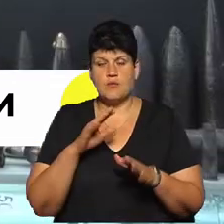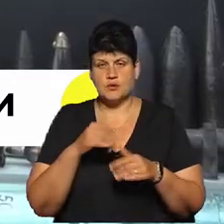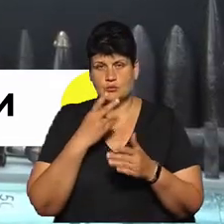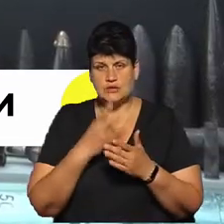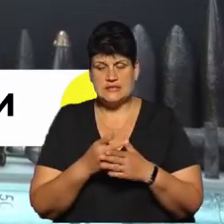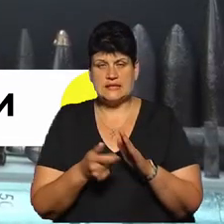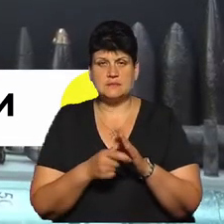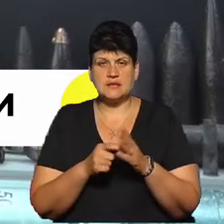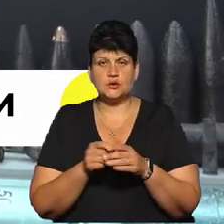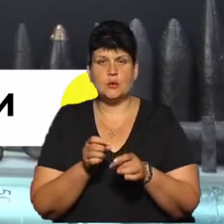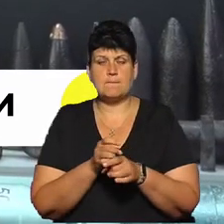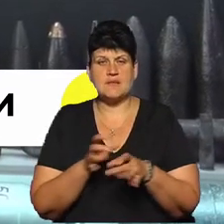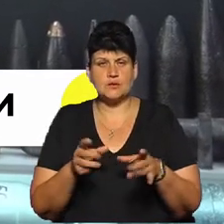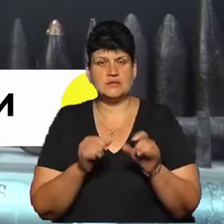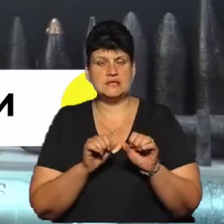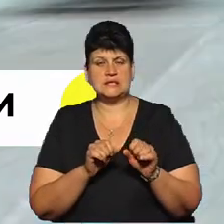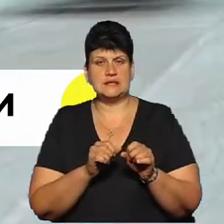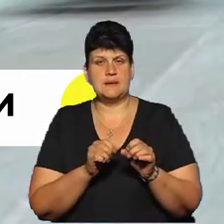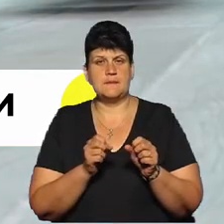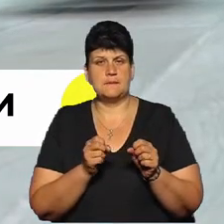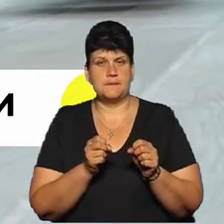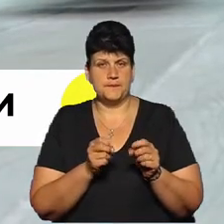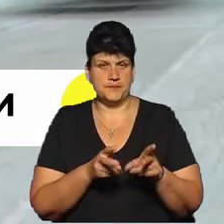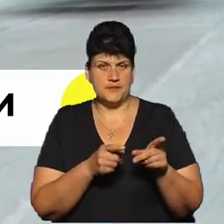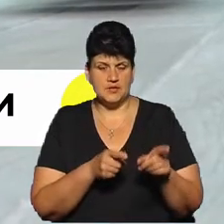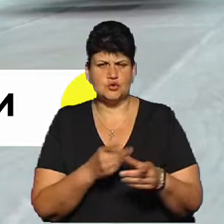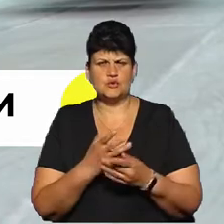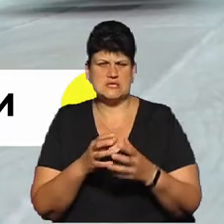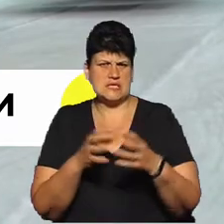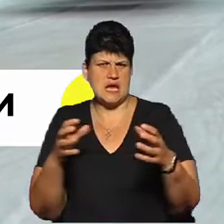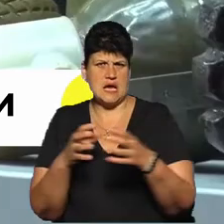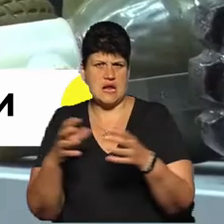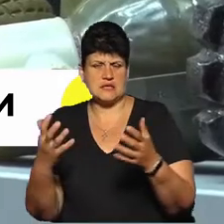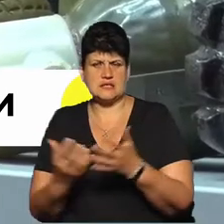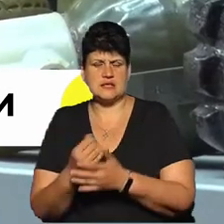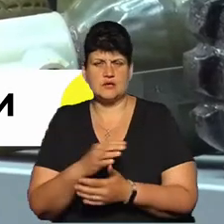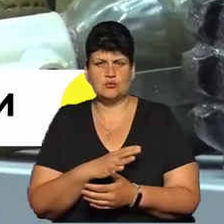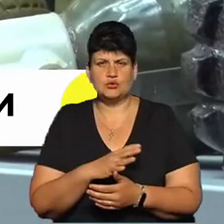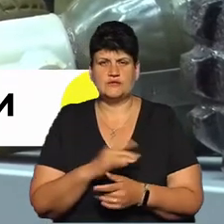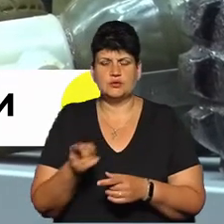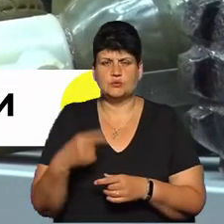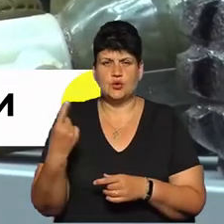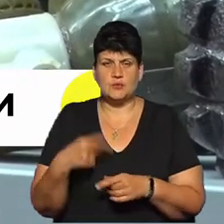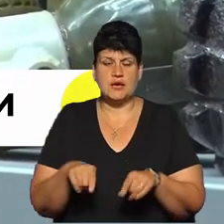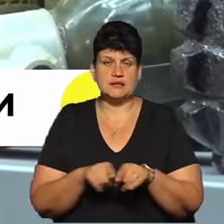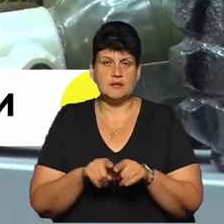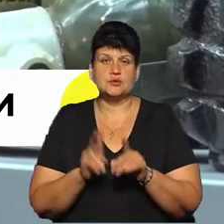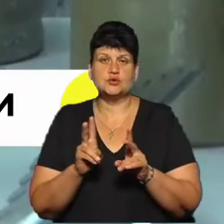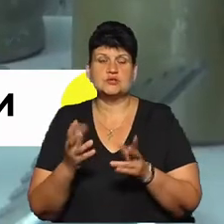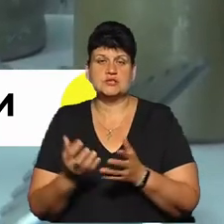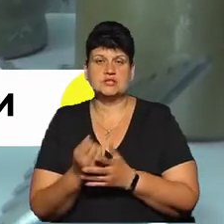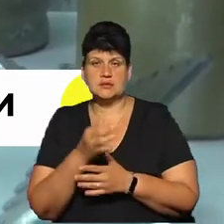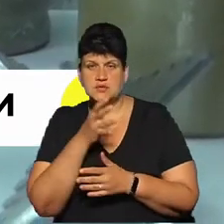Тут снаряди часів Першої та Другої світових воєн, знайдені на Тернопільщині. А також речі, які знайшли рятувальники з Тернопільщини під час